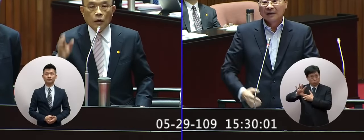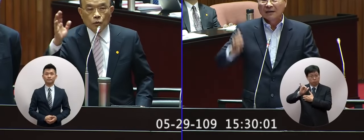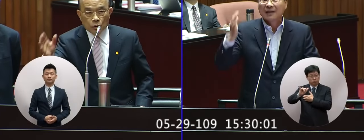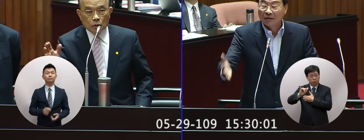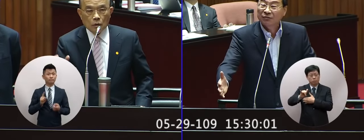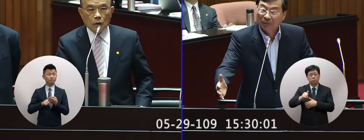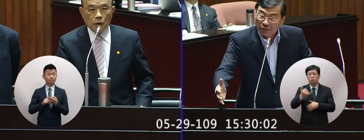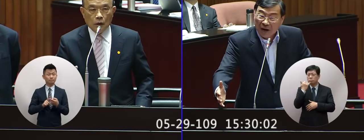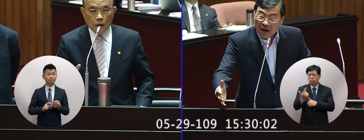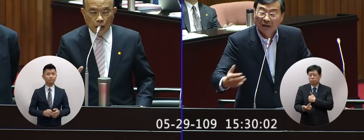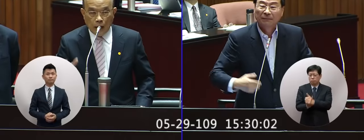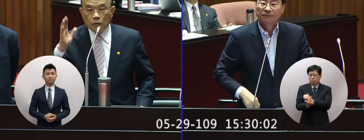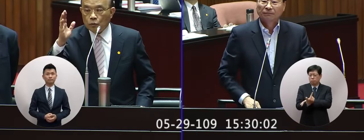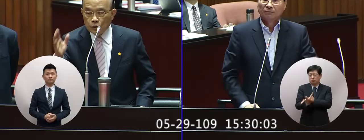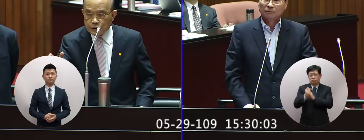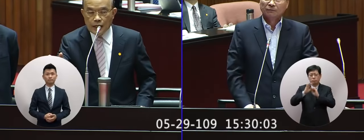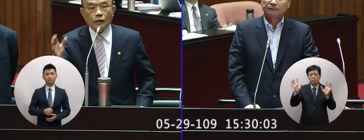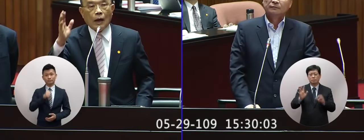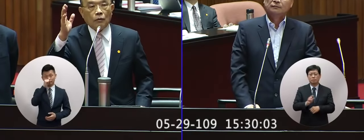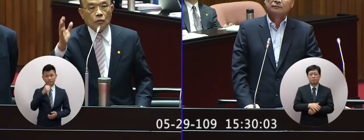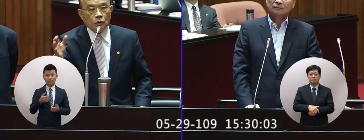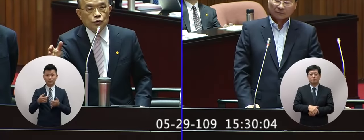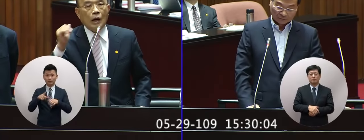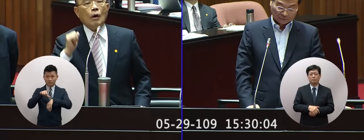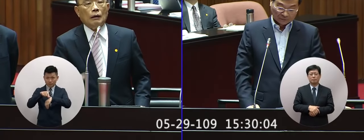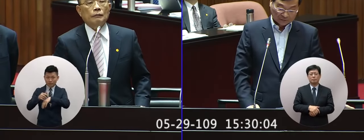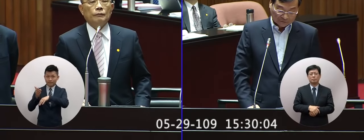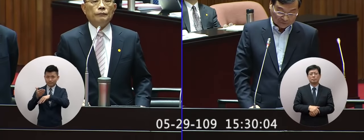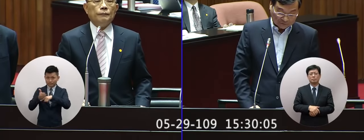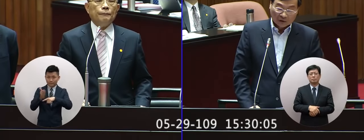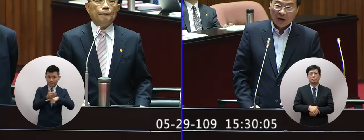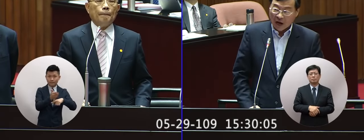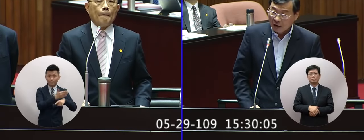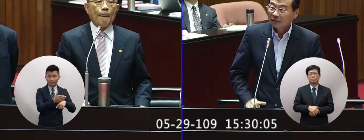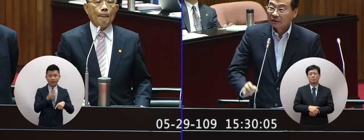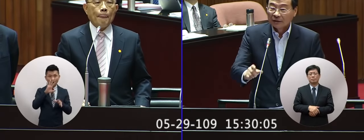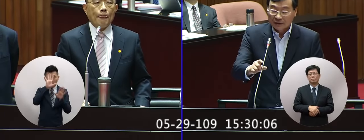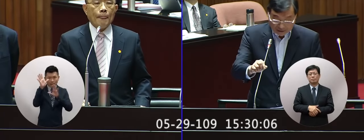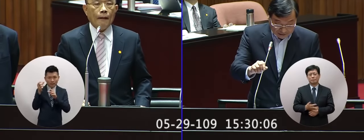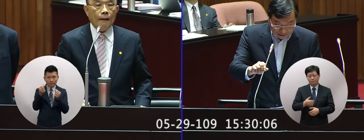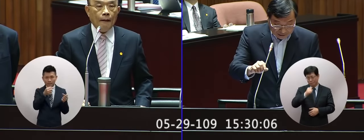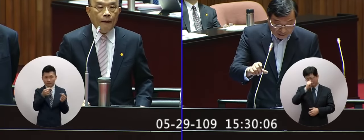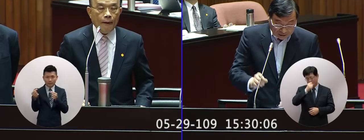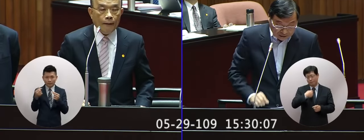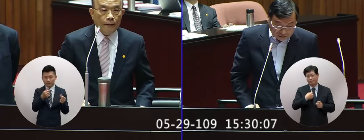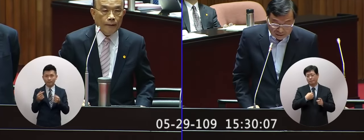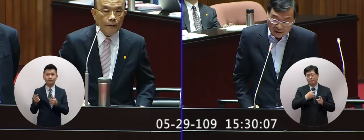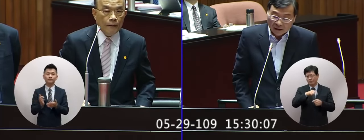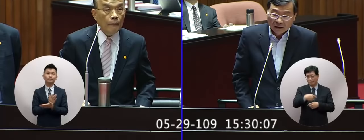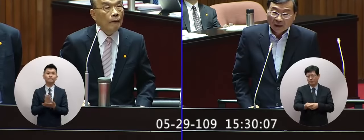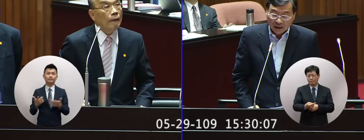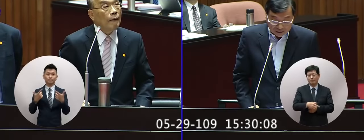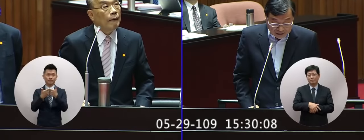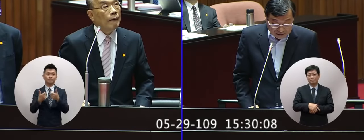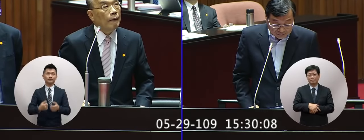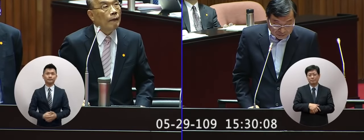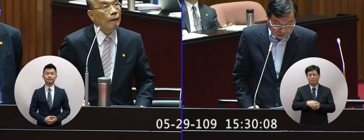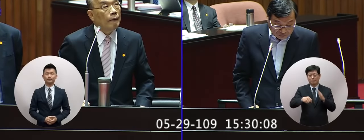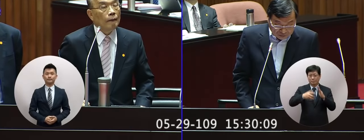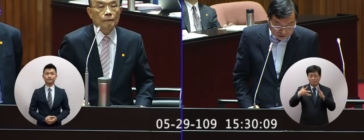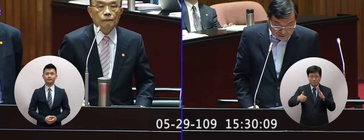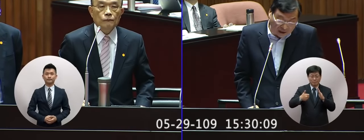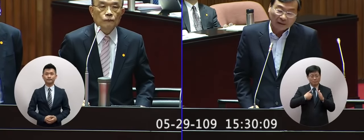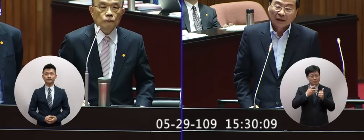好的，那就赶快宣布啊。 好，分阶段分状况。 好，接着跟院